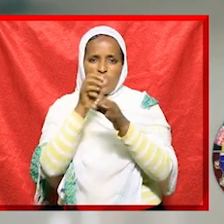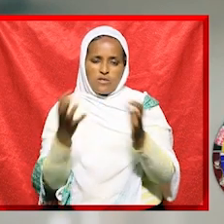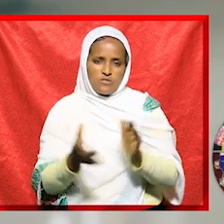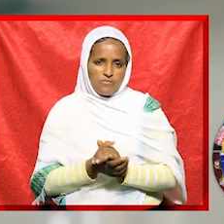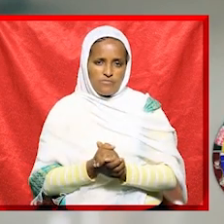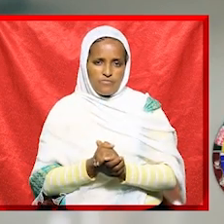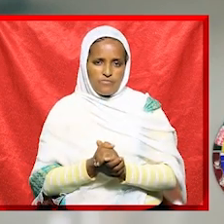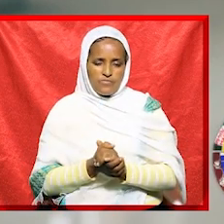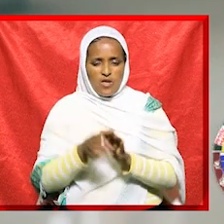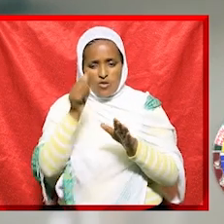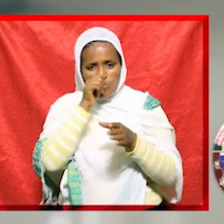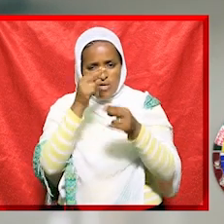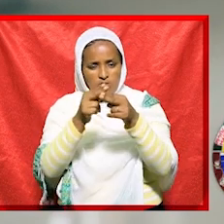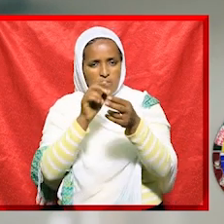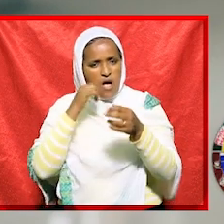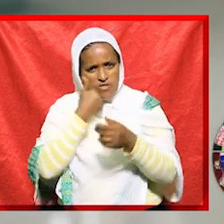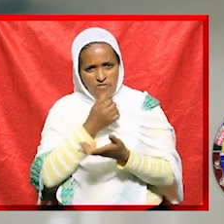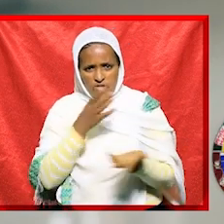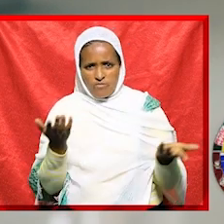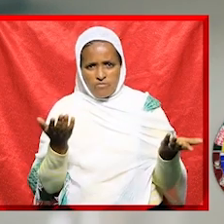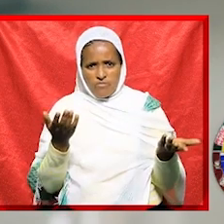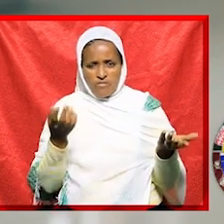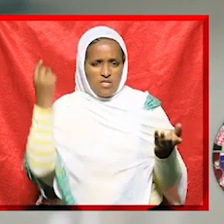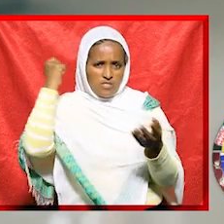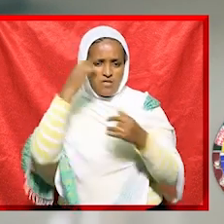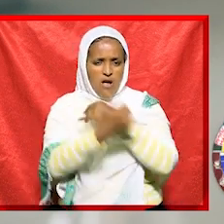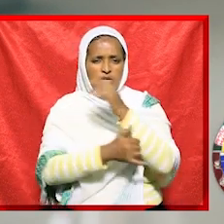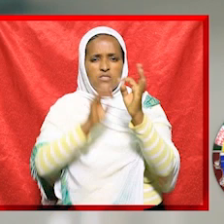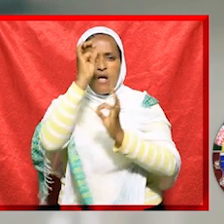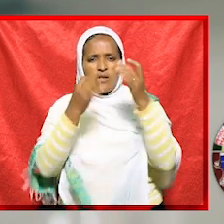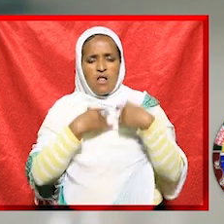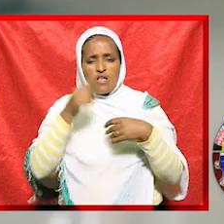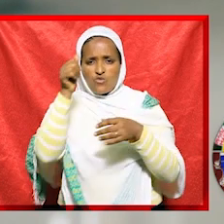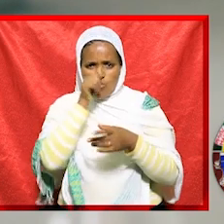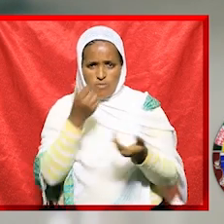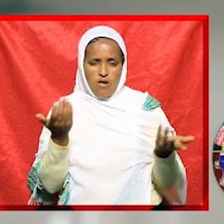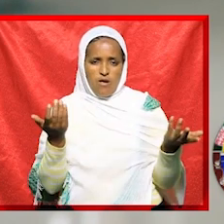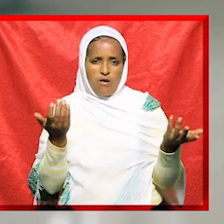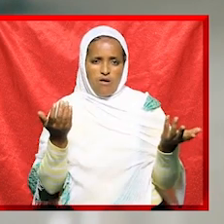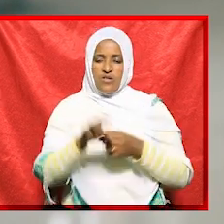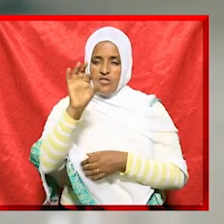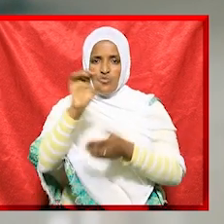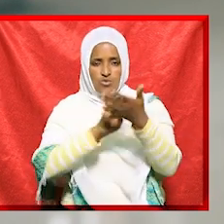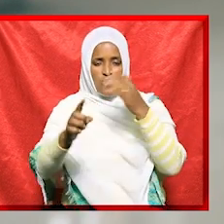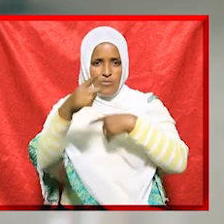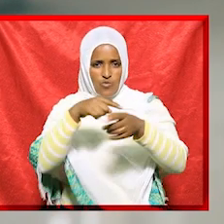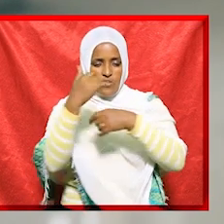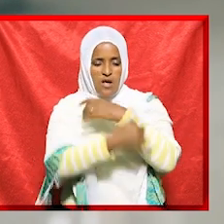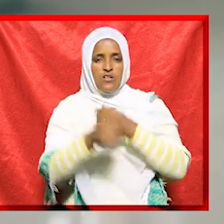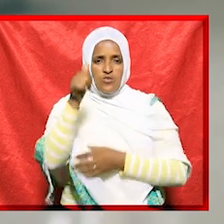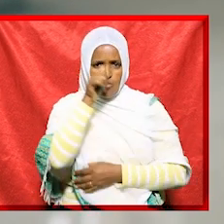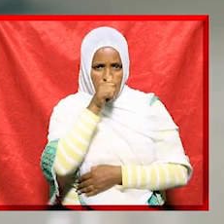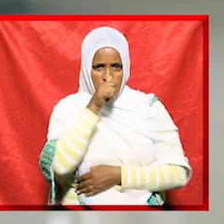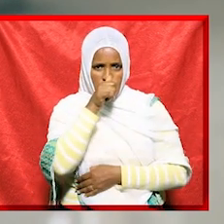የለችም። ኢትዮጵያ የለችም። አያሳፍርም? ጥንታዊት ሀገር ኢትዮጵያ፣ ተሻጋሪ ታሪክ ያላት ኢትዮጵያ፣ ዘጠኙ ቅዱሳን የመጡባት ሀገር